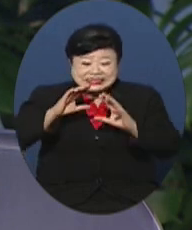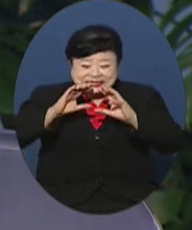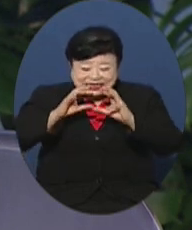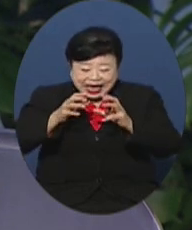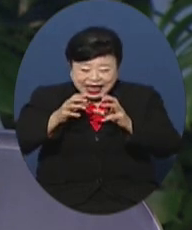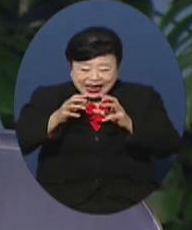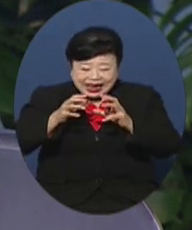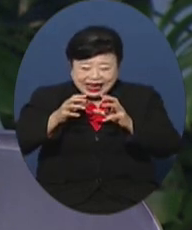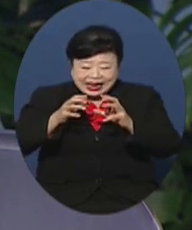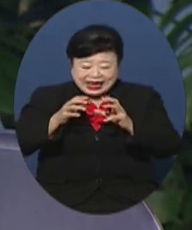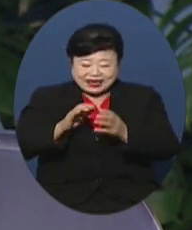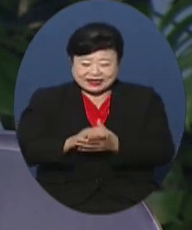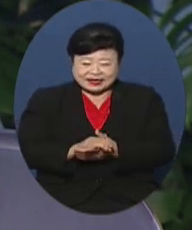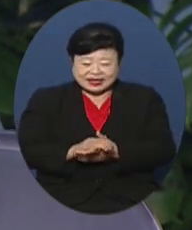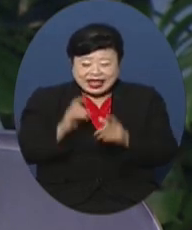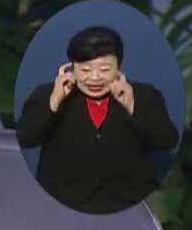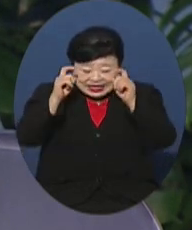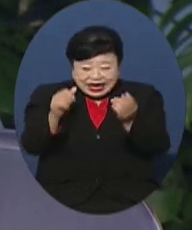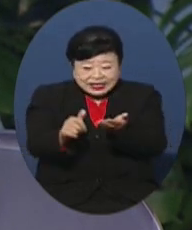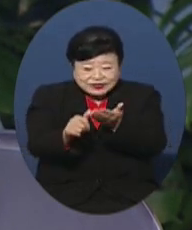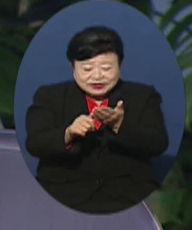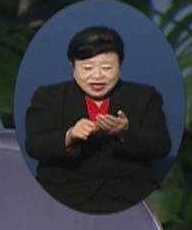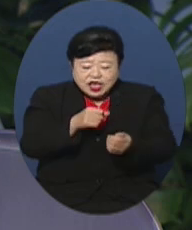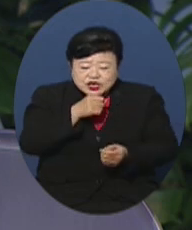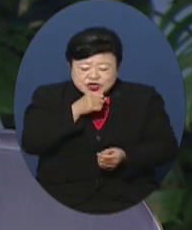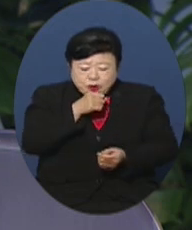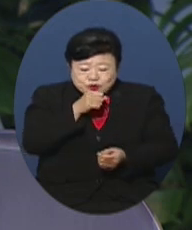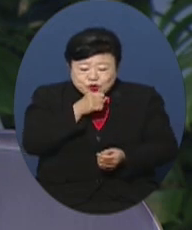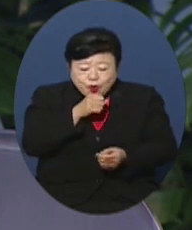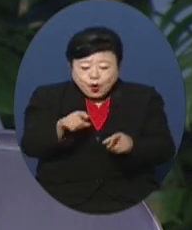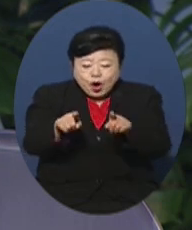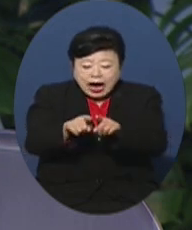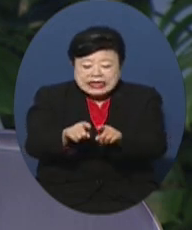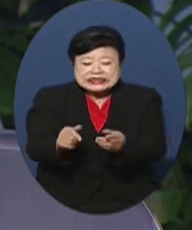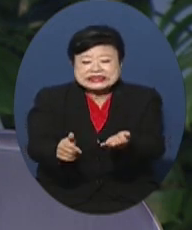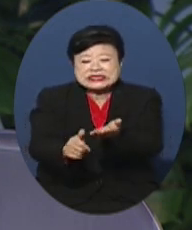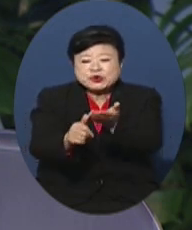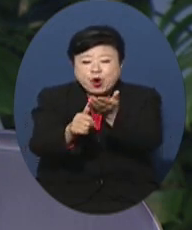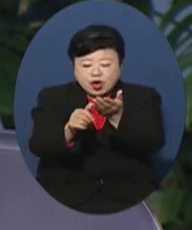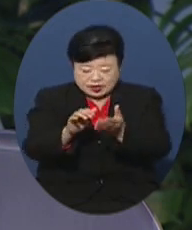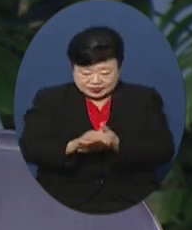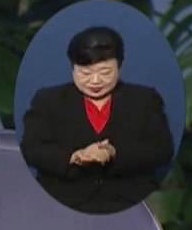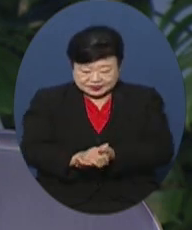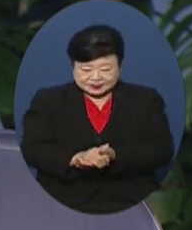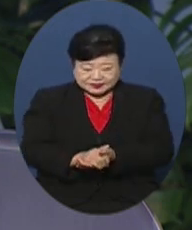이스라엘에서는 양을 키울 때 염소를 함께 키우는 경우가 많습니다.